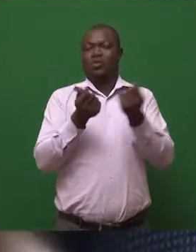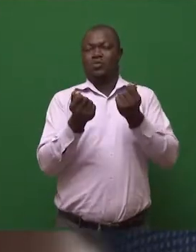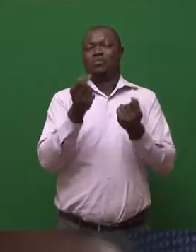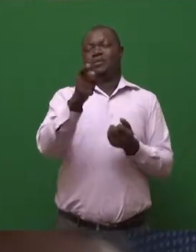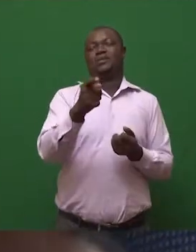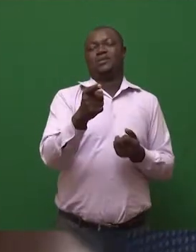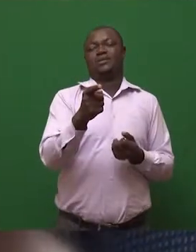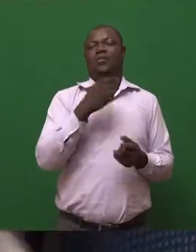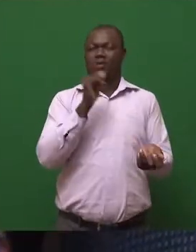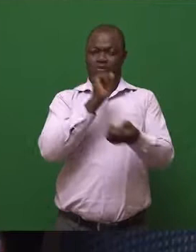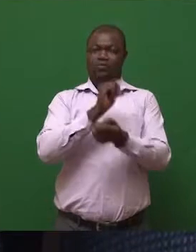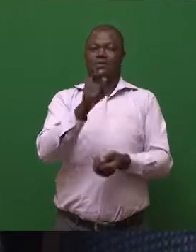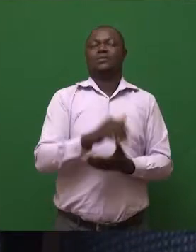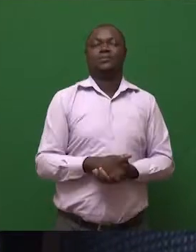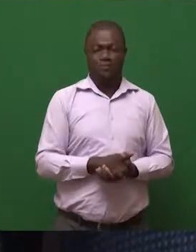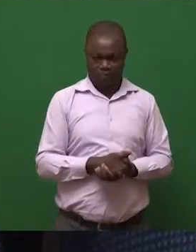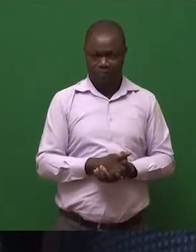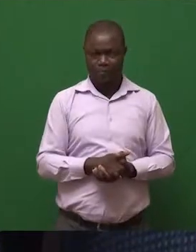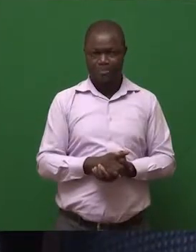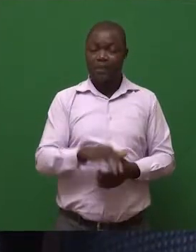maoko vasati vaenderera mberi